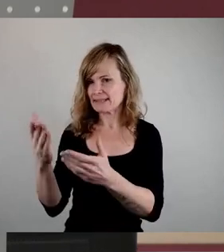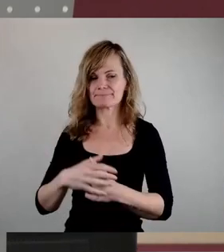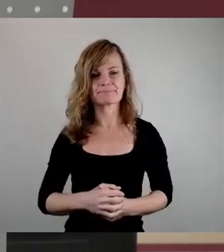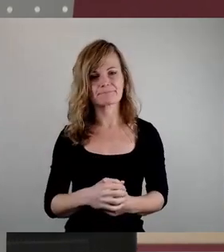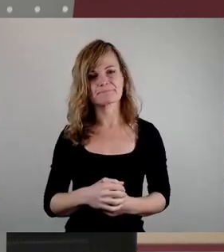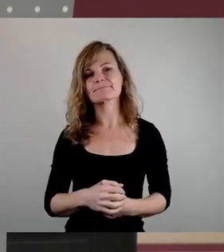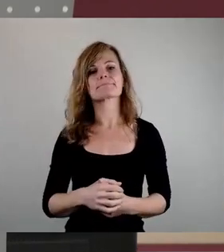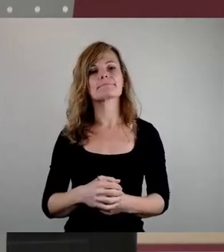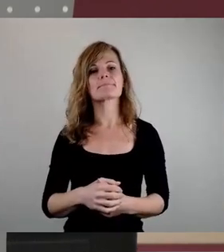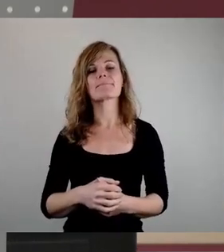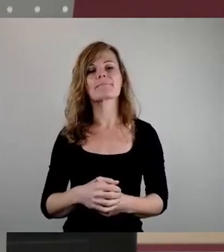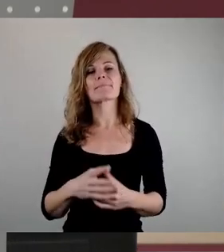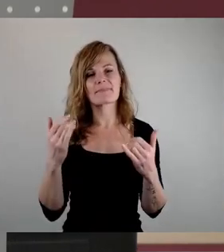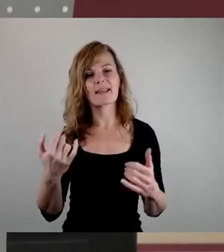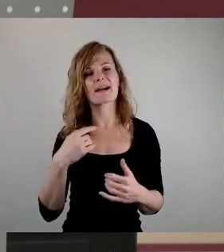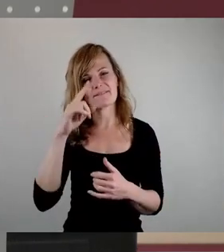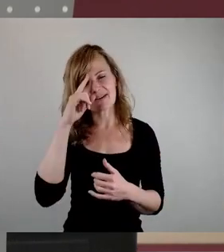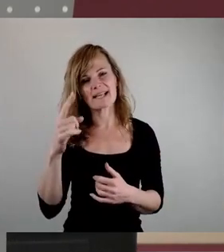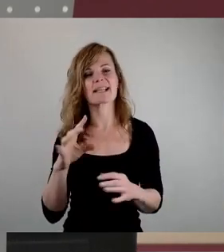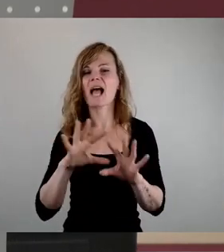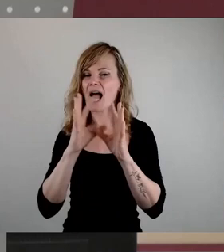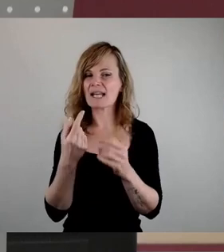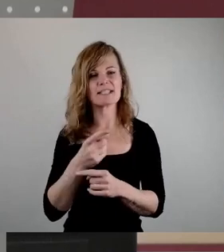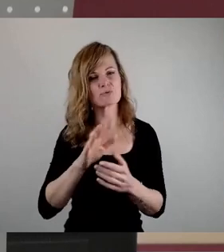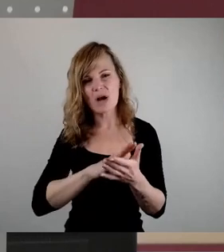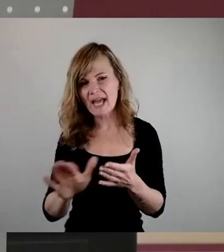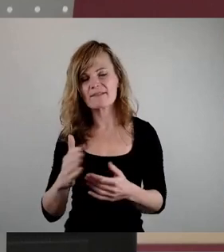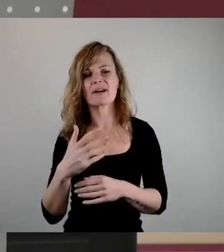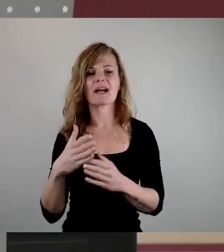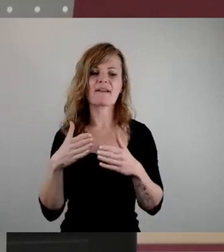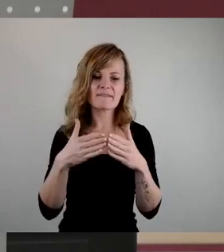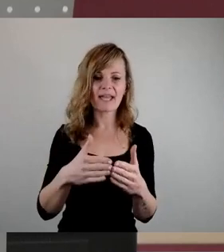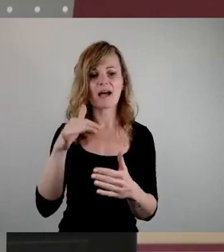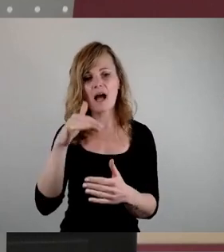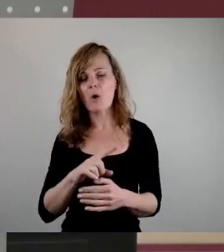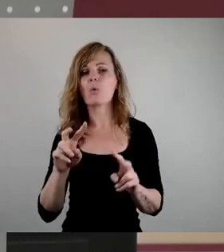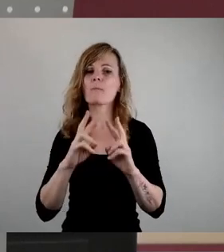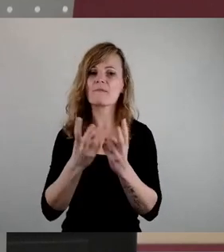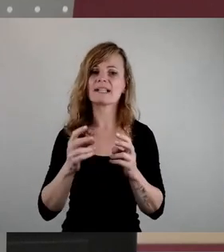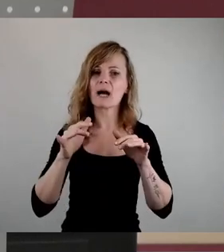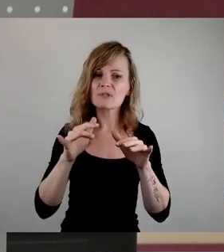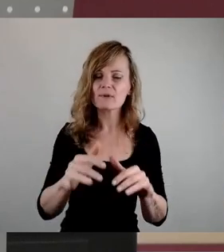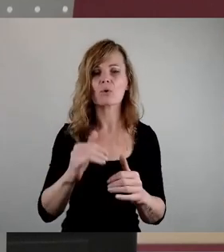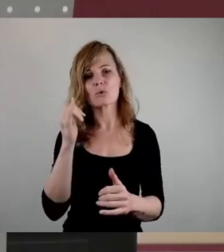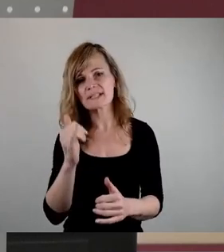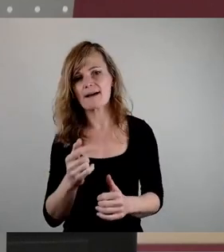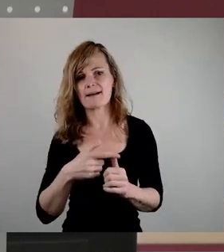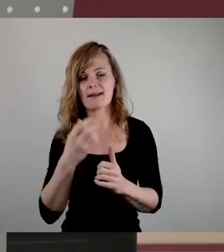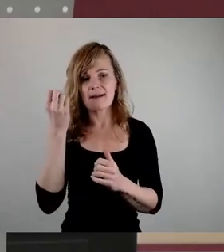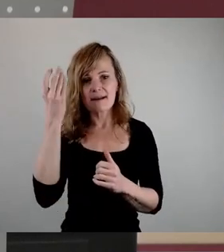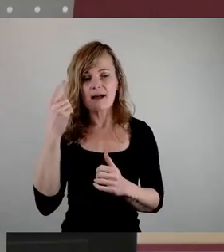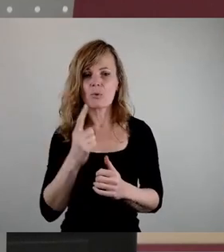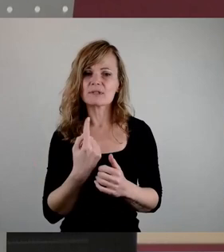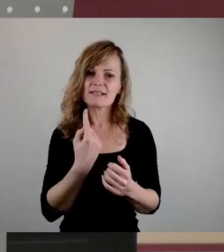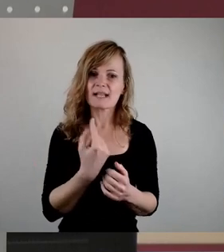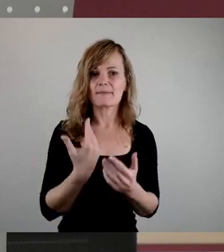wir wissen, dass das natürlich alles nicht so einfach ist, dass auch eine faire Umweltauswirkung hat und dass sie natürlich auch vielleicht nicht